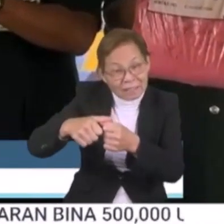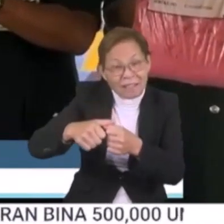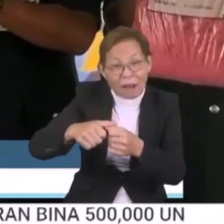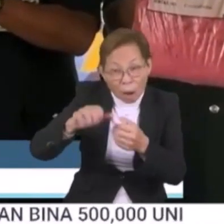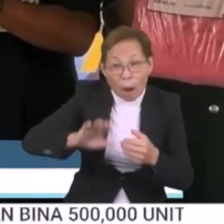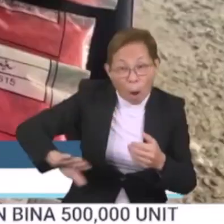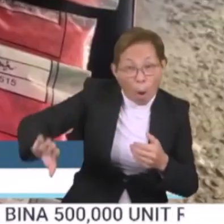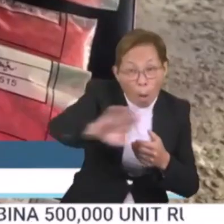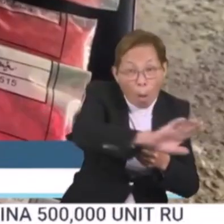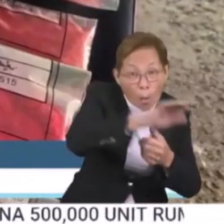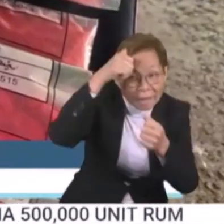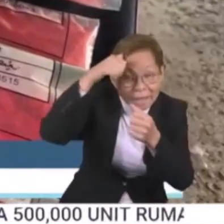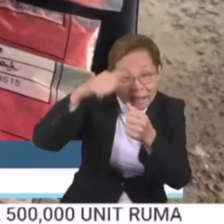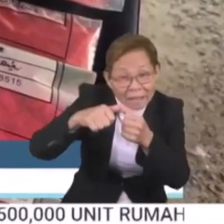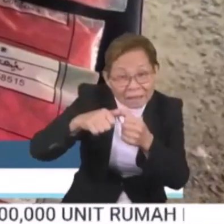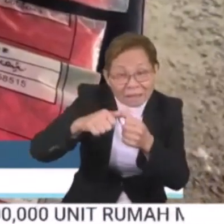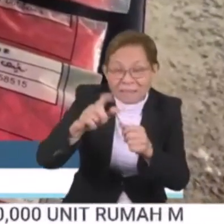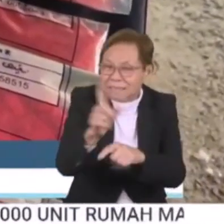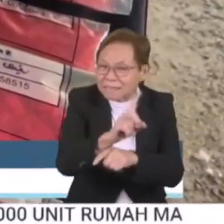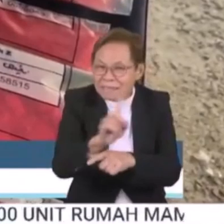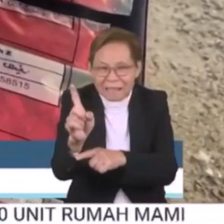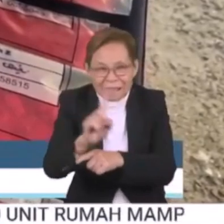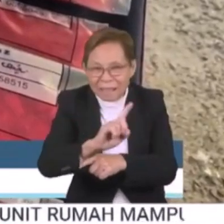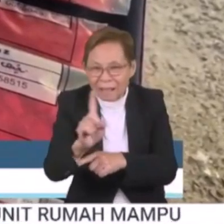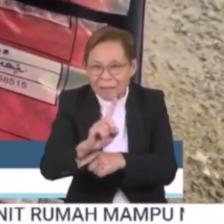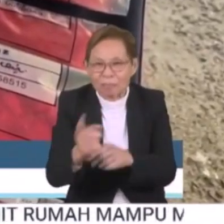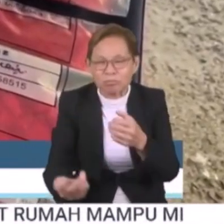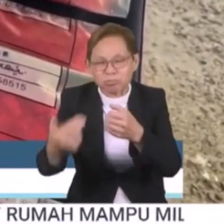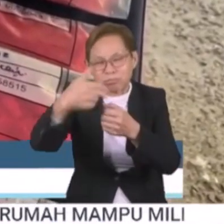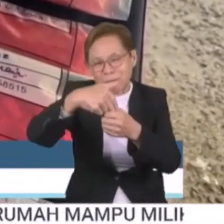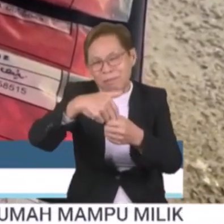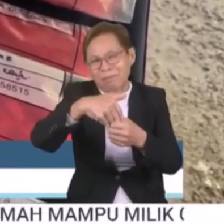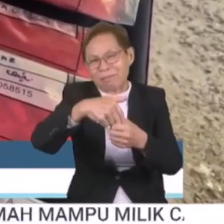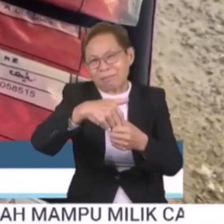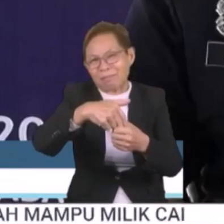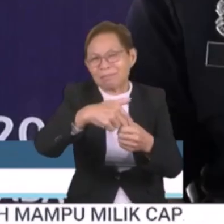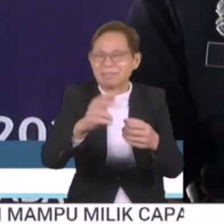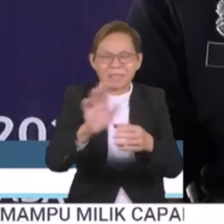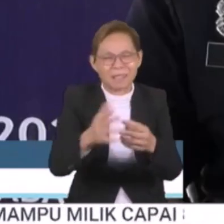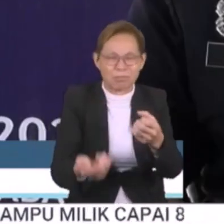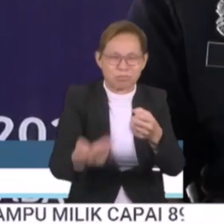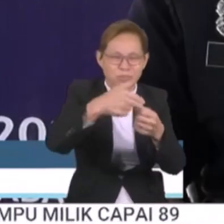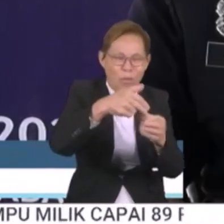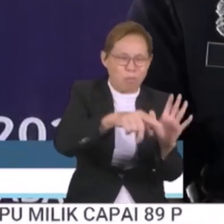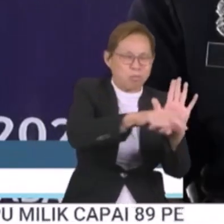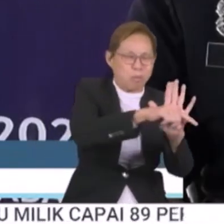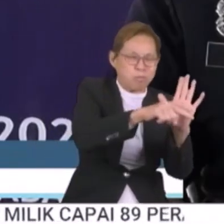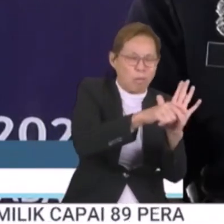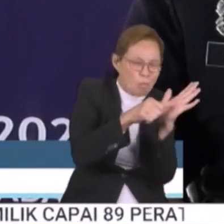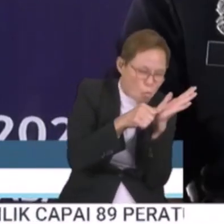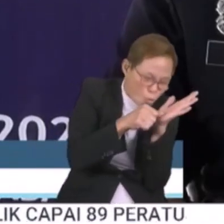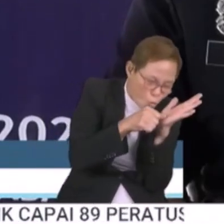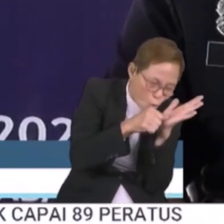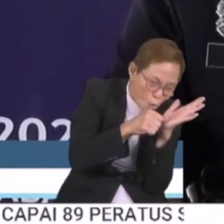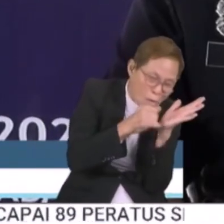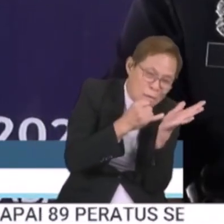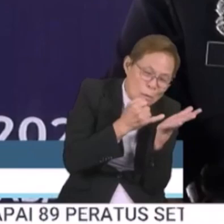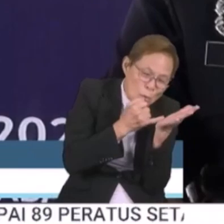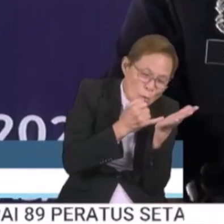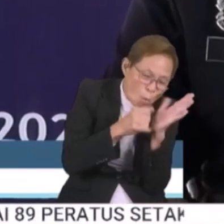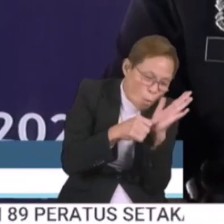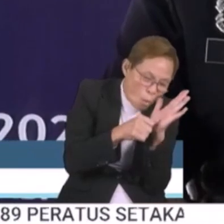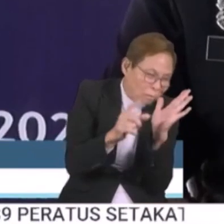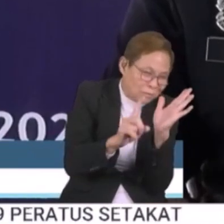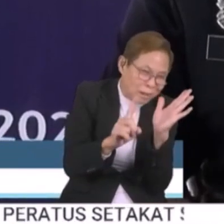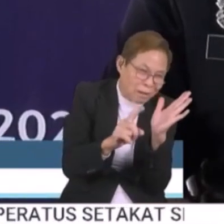publik supaya jangan terlibatlah benda-benda negatif atau penglibatan dengan pengambilan dadah